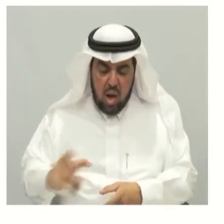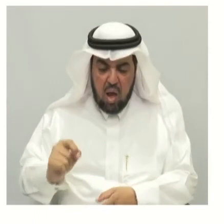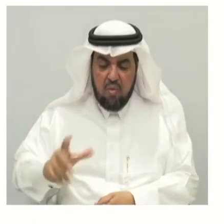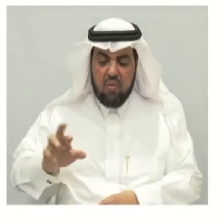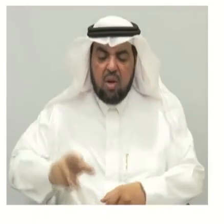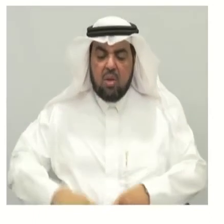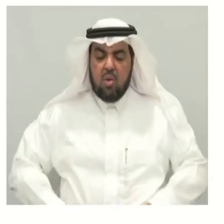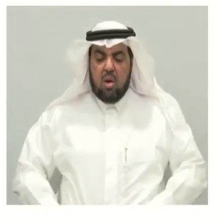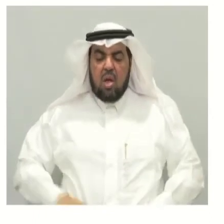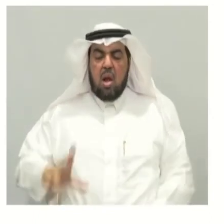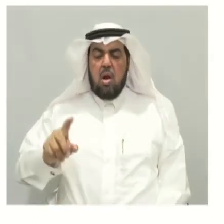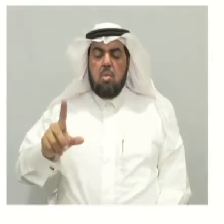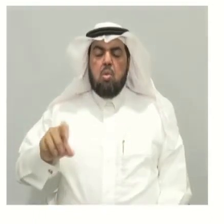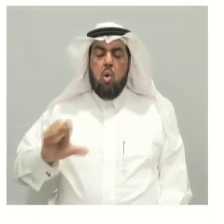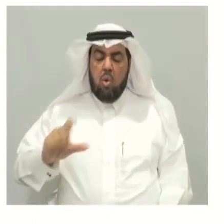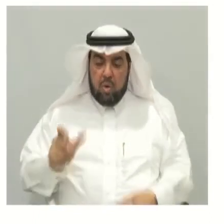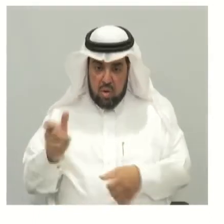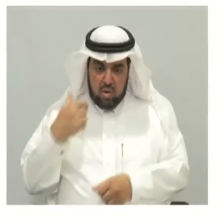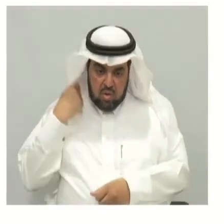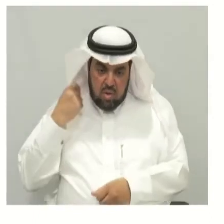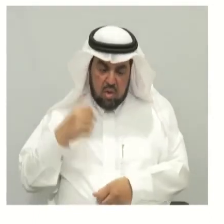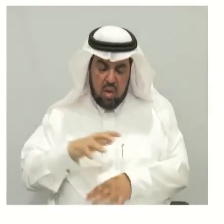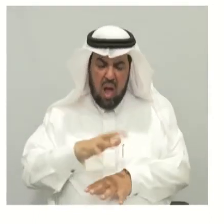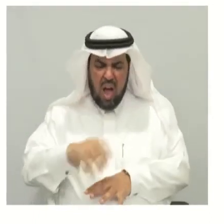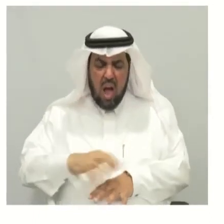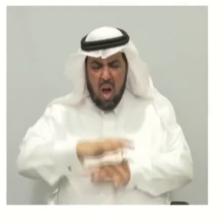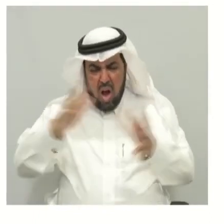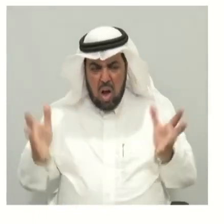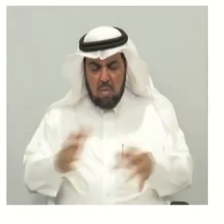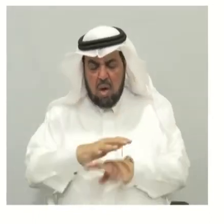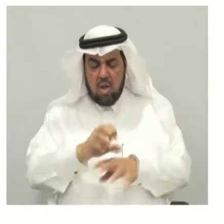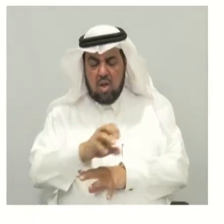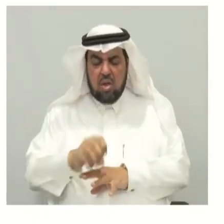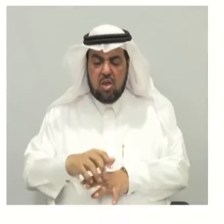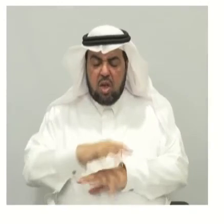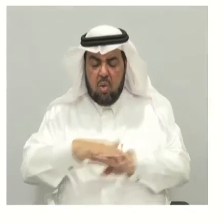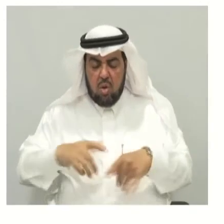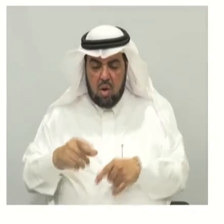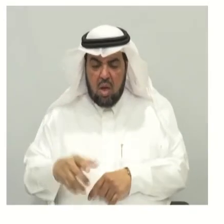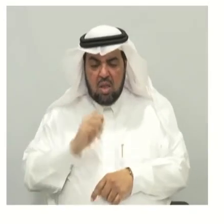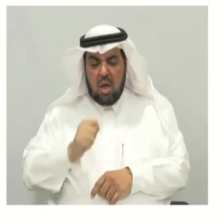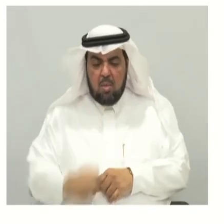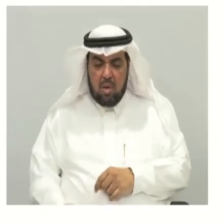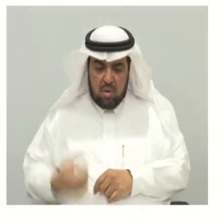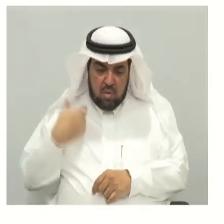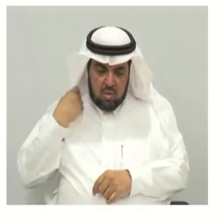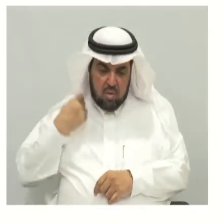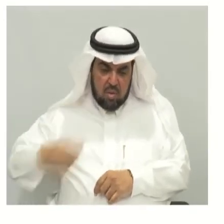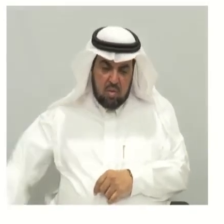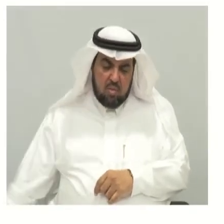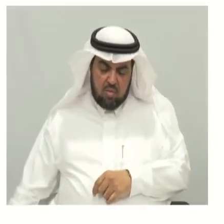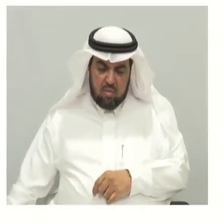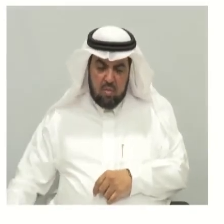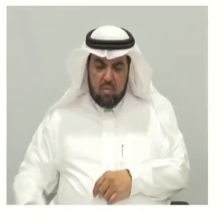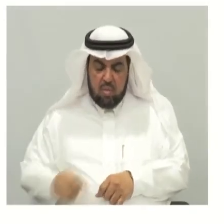هو البور. أغلب عناصر الجدول الدوري هي في الحالة ماذا؟ الصلبة. وحنتكلم الكثير عنها غداً بإذن الله. خلينا